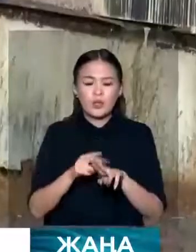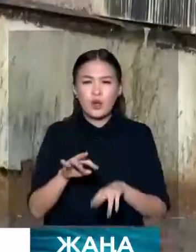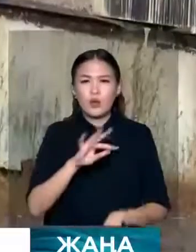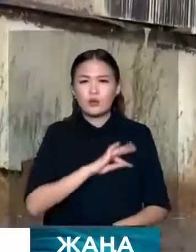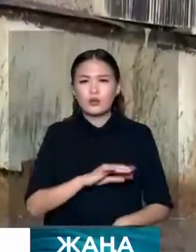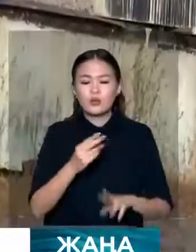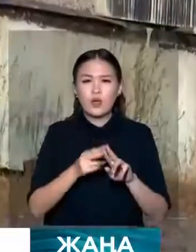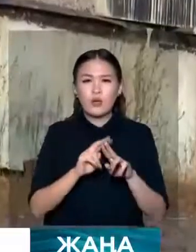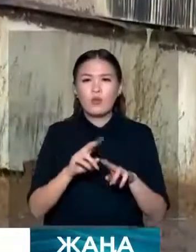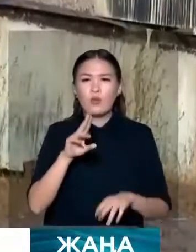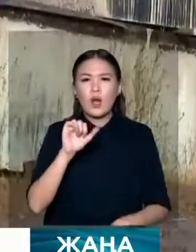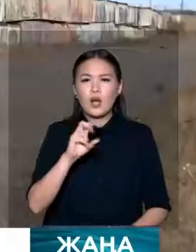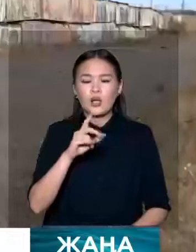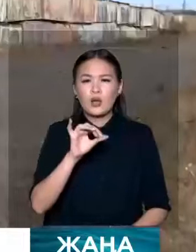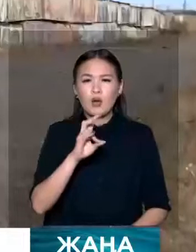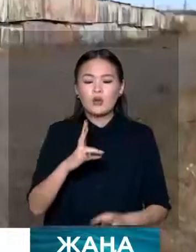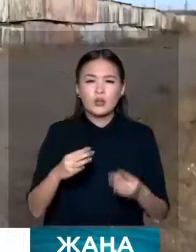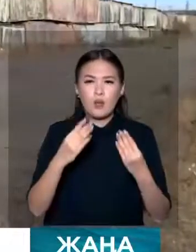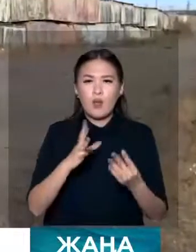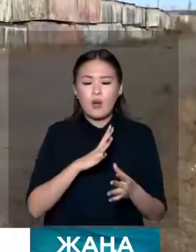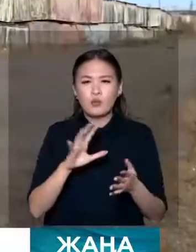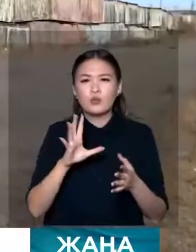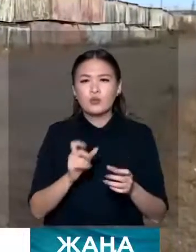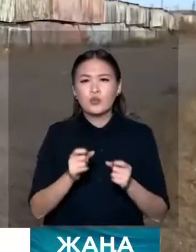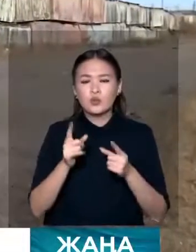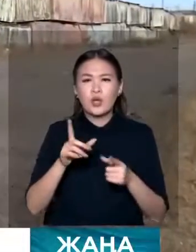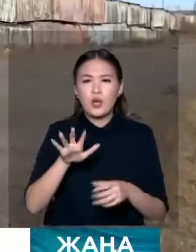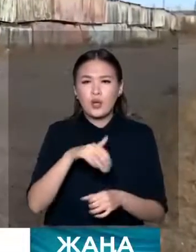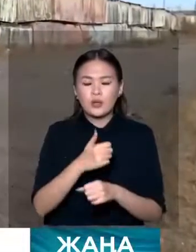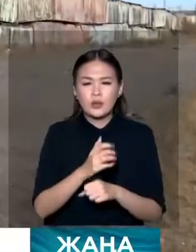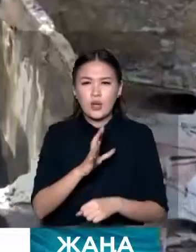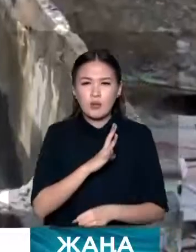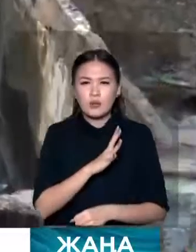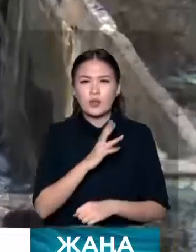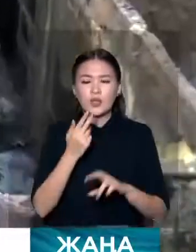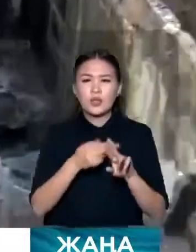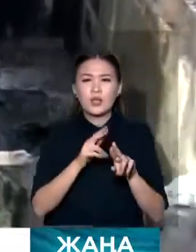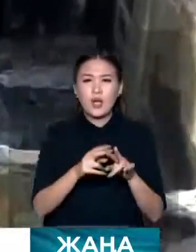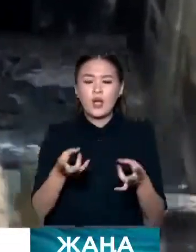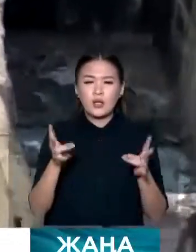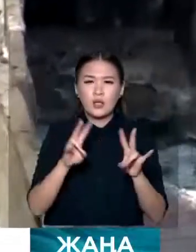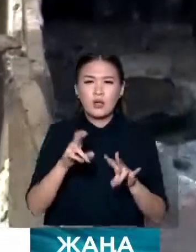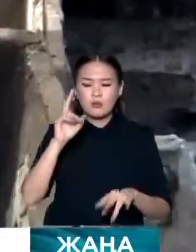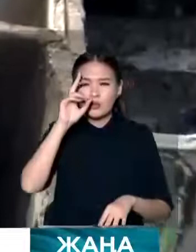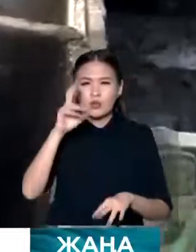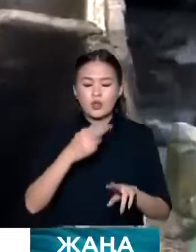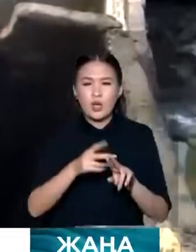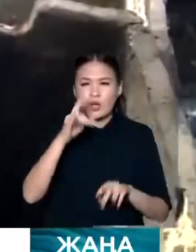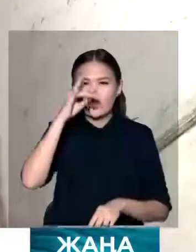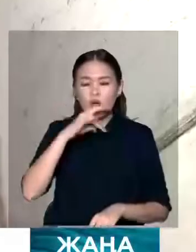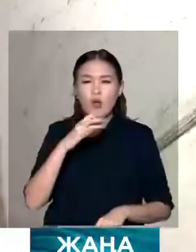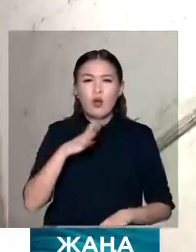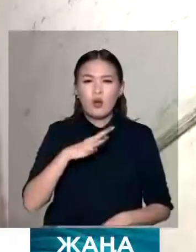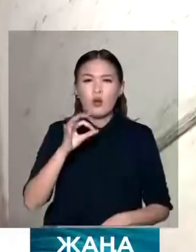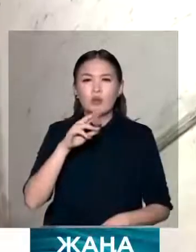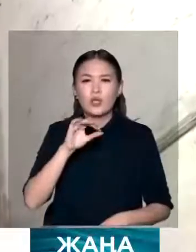алып ванналарды полигонға беріпті. Ал қоқыс алаңының басшылығы олардан қабырға жасап алған. Қалдықтарды басқару жөніндегі қазақстандық операторлардың